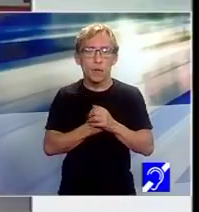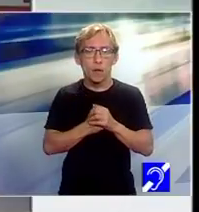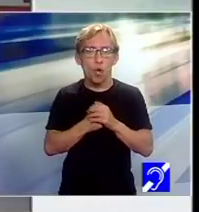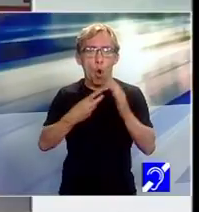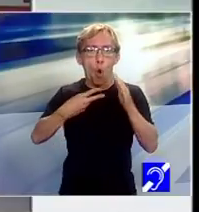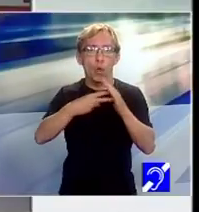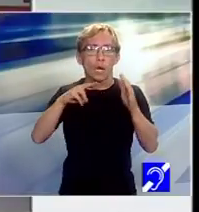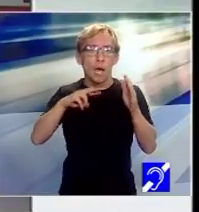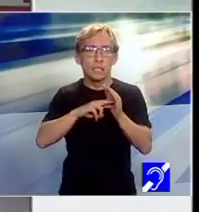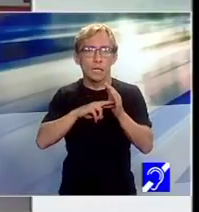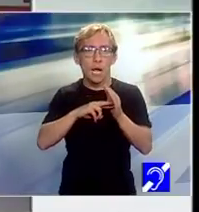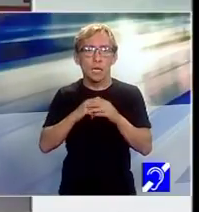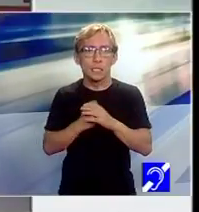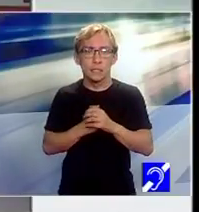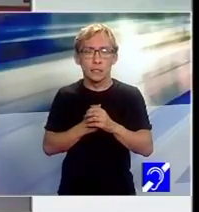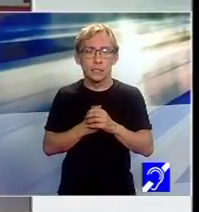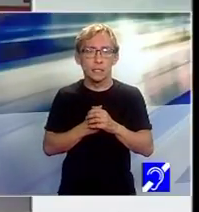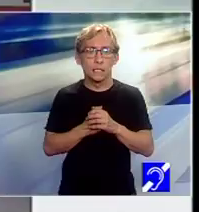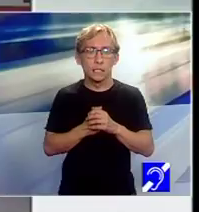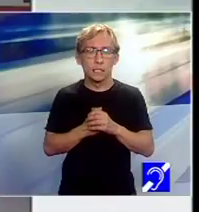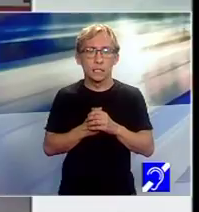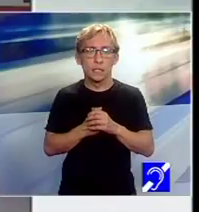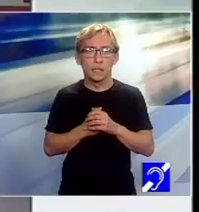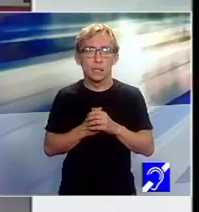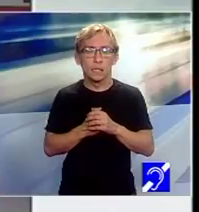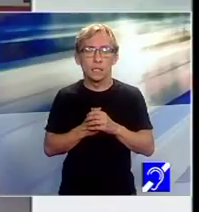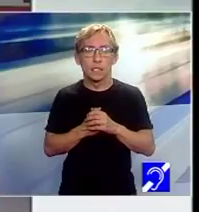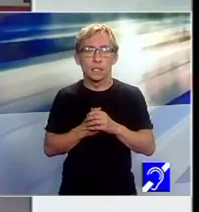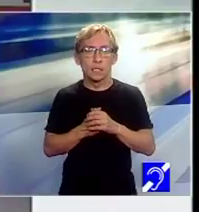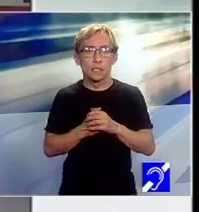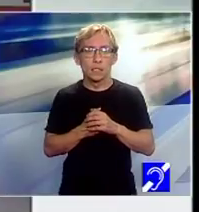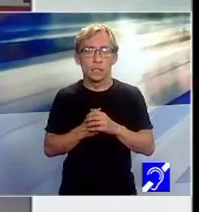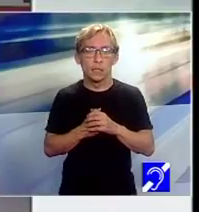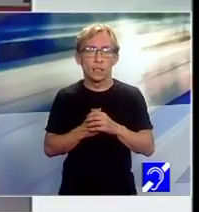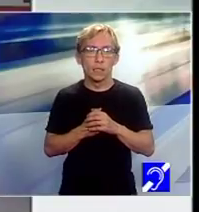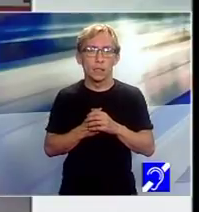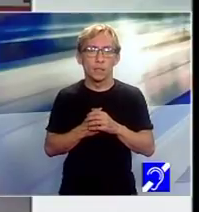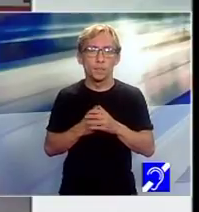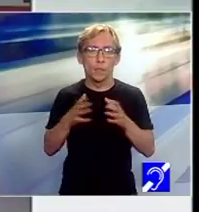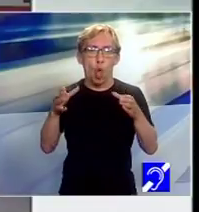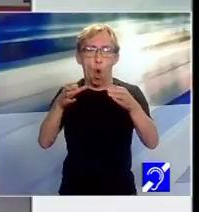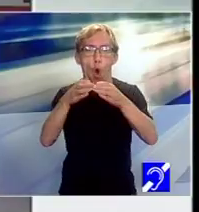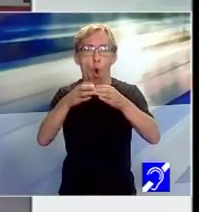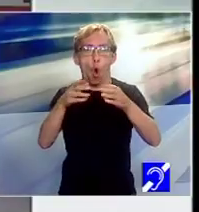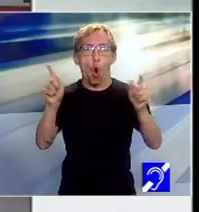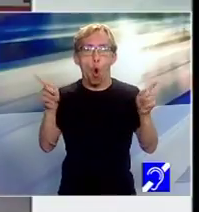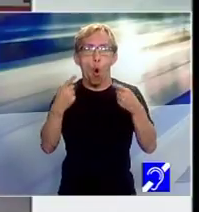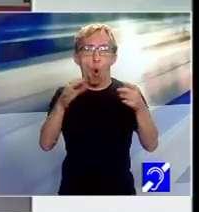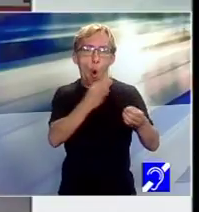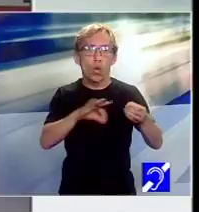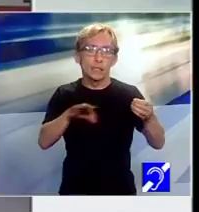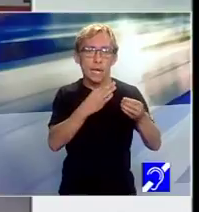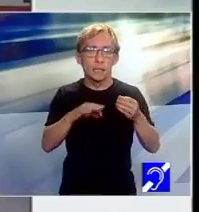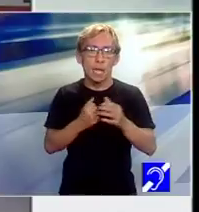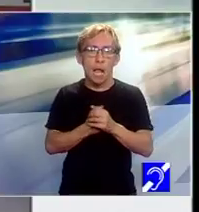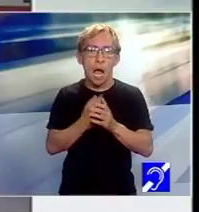de Filarmonica de Stat din Sibiu, unde vom merge cu Evgeni Onegin. Orchestra operei va merge și în Festivalul Castanelor